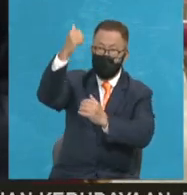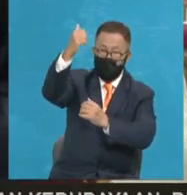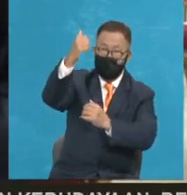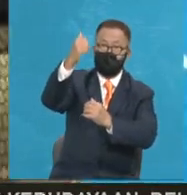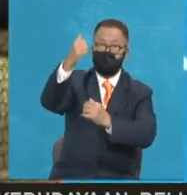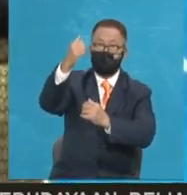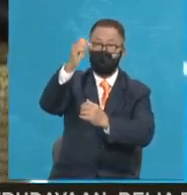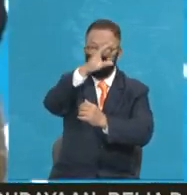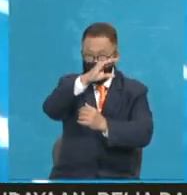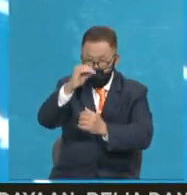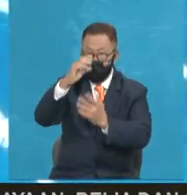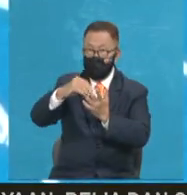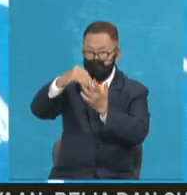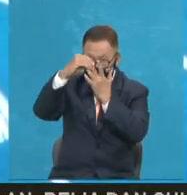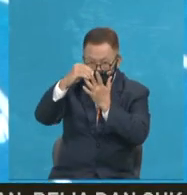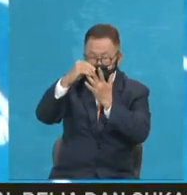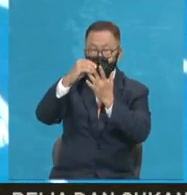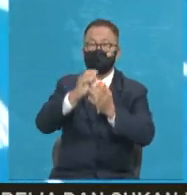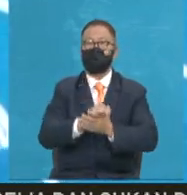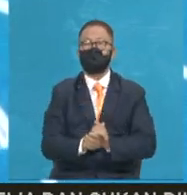dan Anugerah khas pelajar